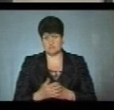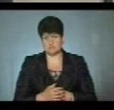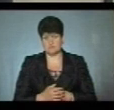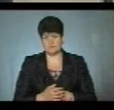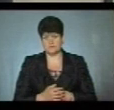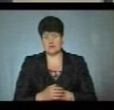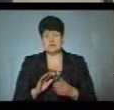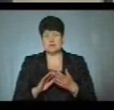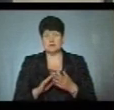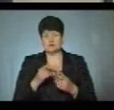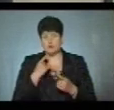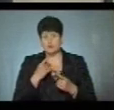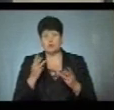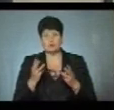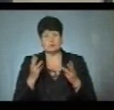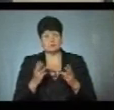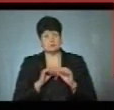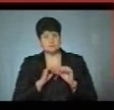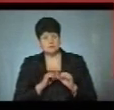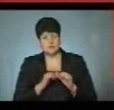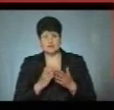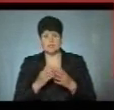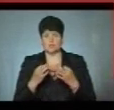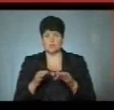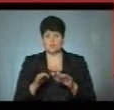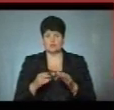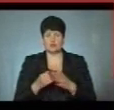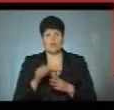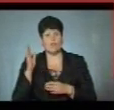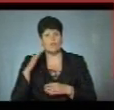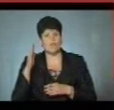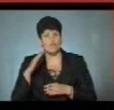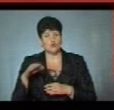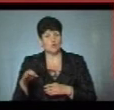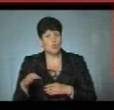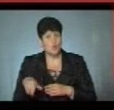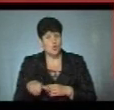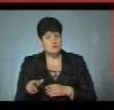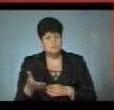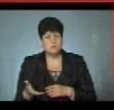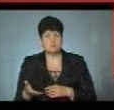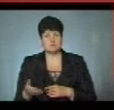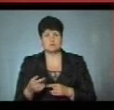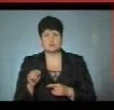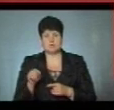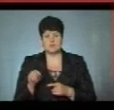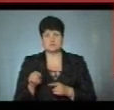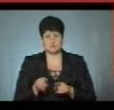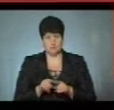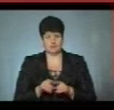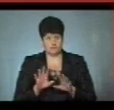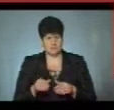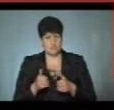заходи пожежної безпеки та там, де є доступ до водойм, чи там також все добре